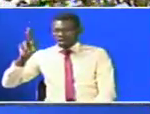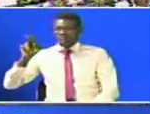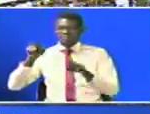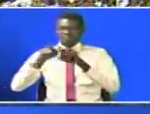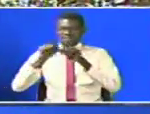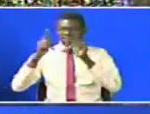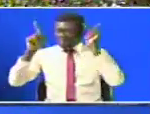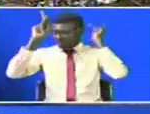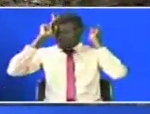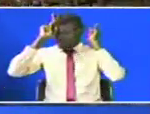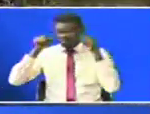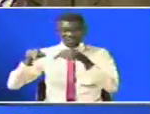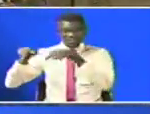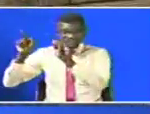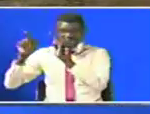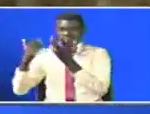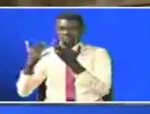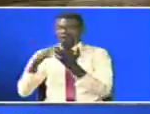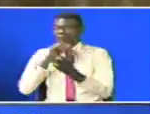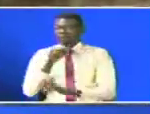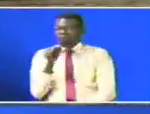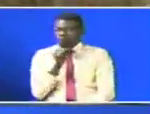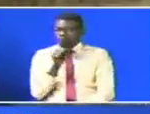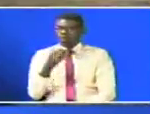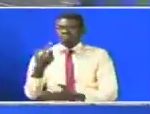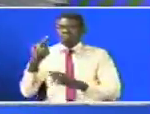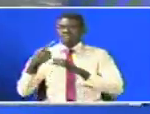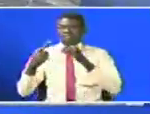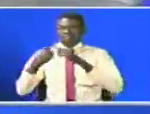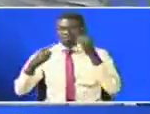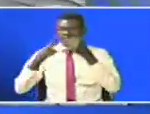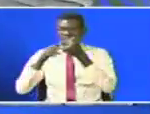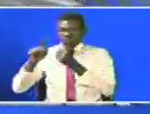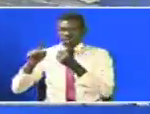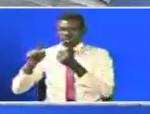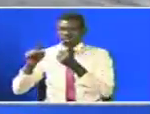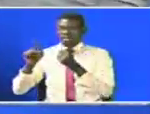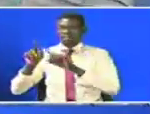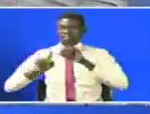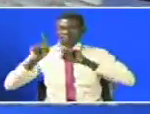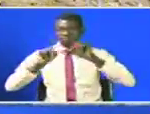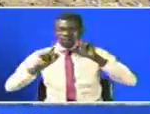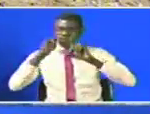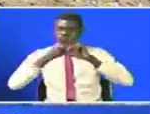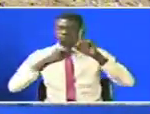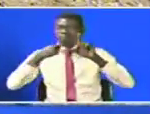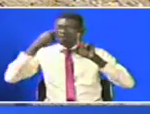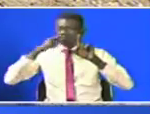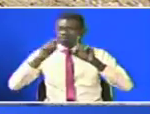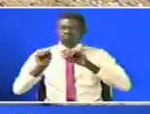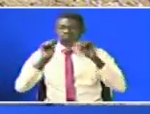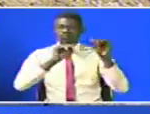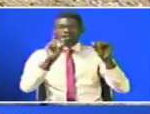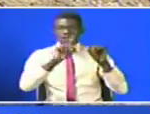kuu iliyomfanya mzee huyo wa umri wa miaka 71 atoke kwao Kitui kuja Nairobi kutafuta maisha. Hivi hatu wanajua ndiyo